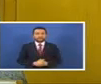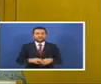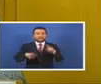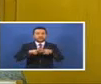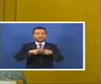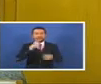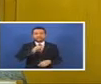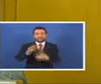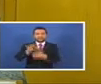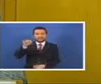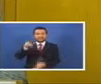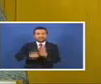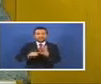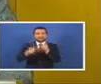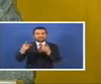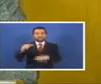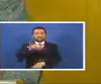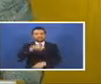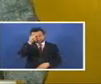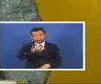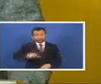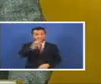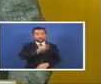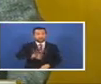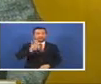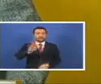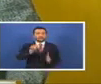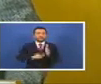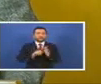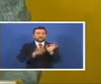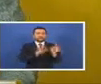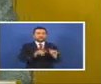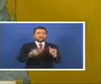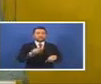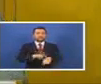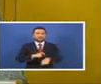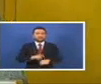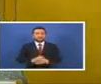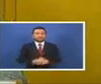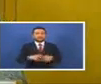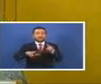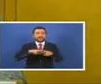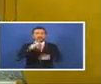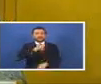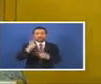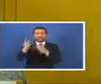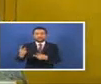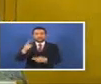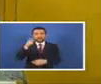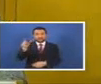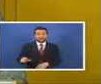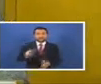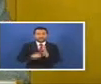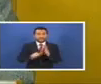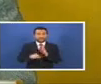Ahmet abinin şahsi tarihi bu ülkenin demokrasi tarihidir aynı zamanda. Ahmet abinin şahsi